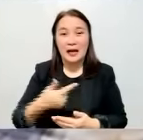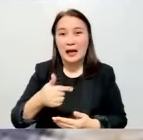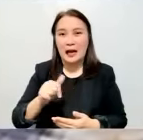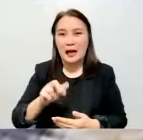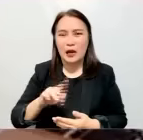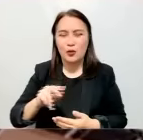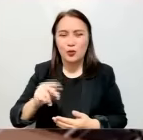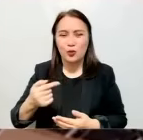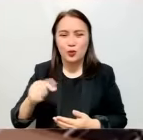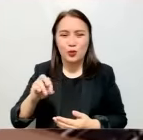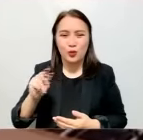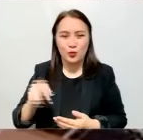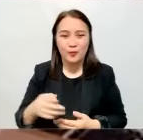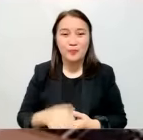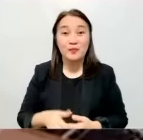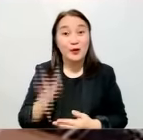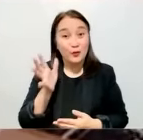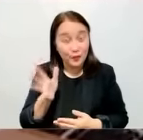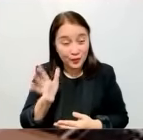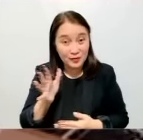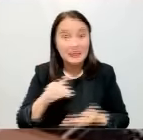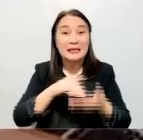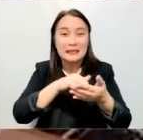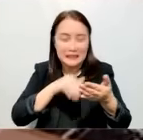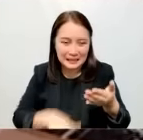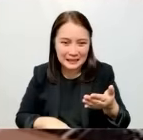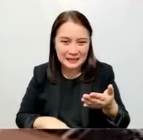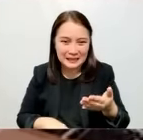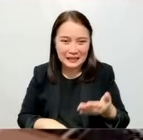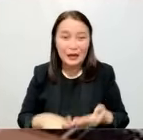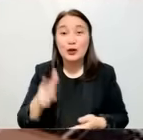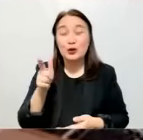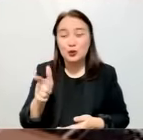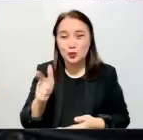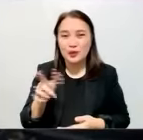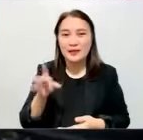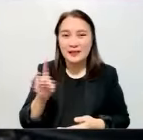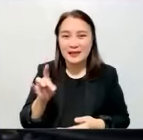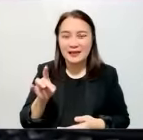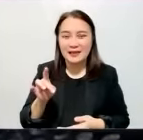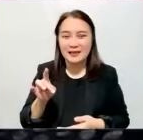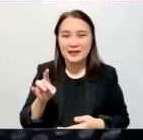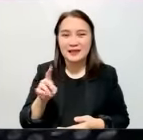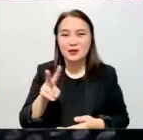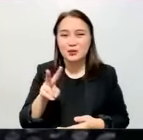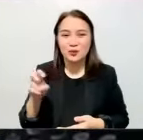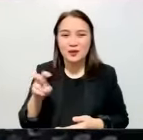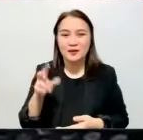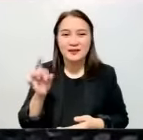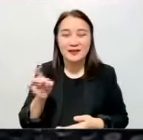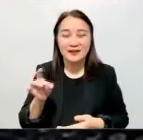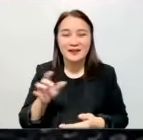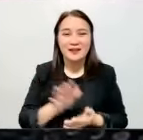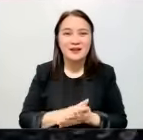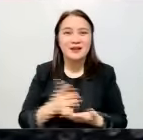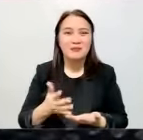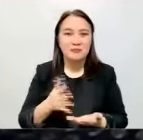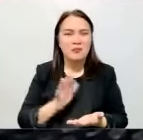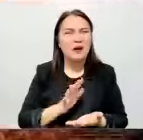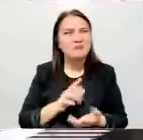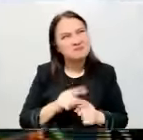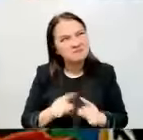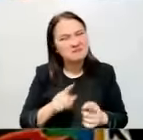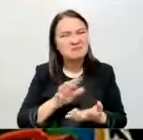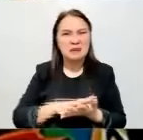ng mas mura. Kaya nasa 280 pesos na lang ang pinakamahal na presyo. Pero mahal pa rin daw yan ayon sa ilang